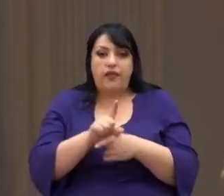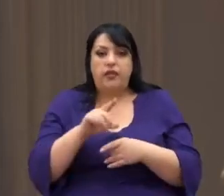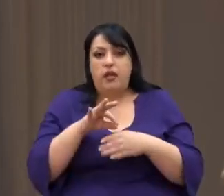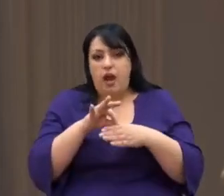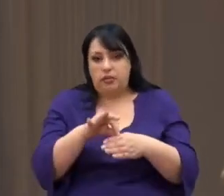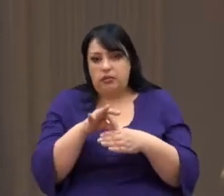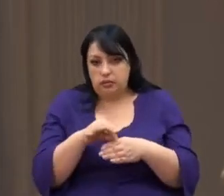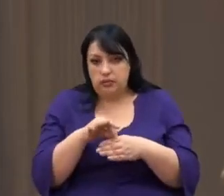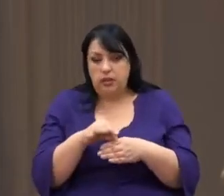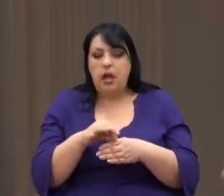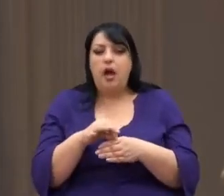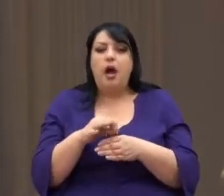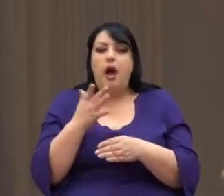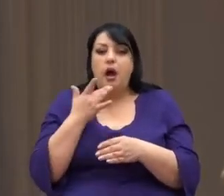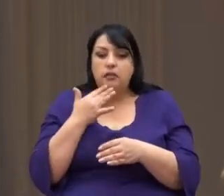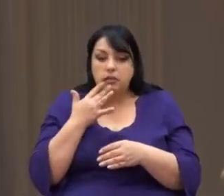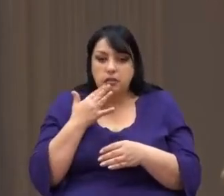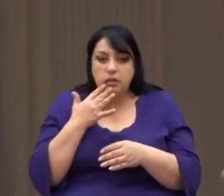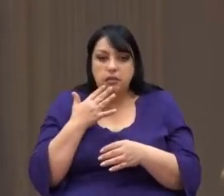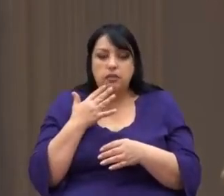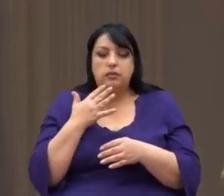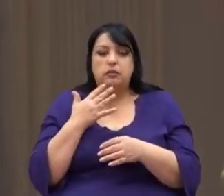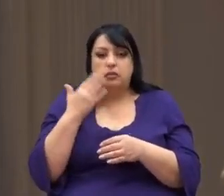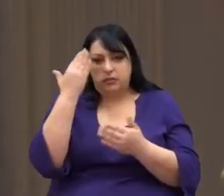մեր ազգային դատը,